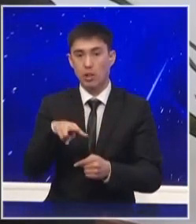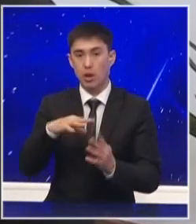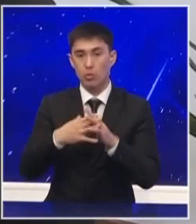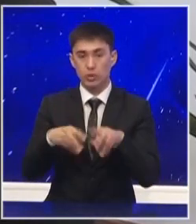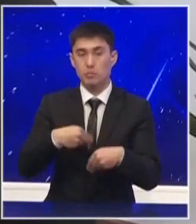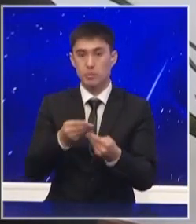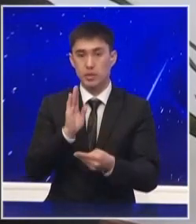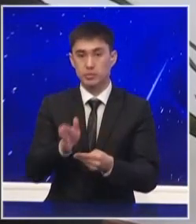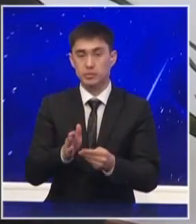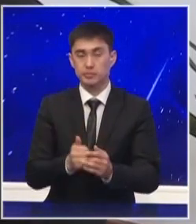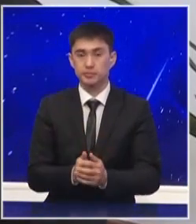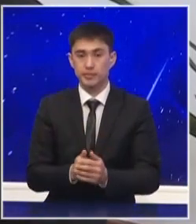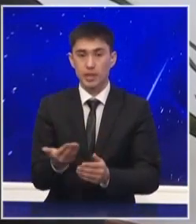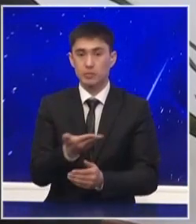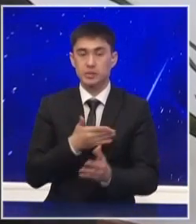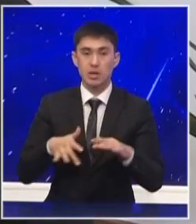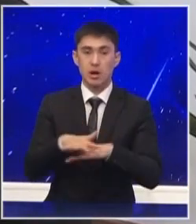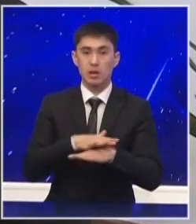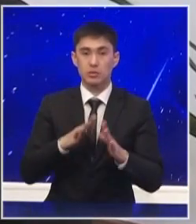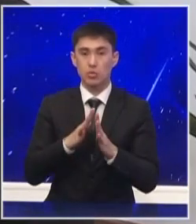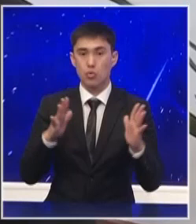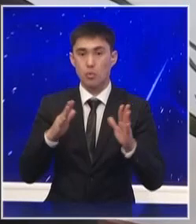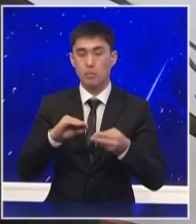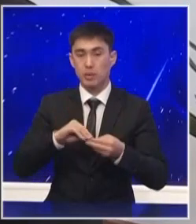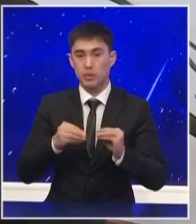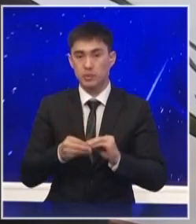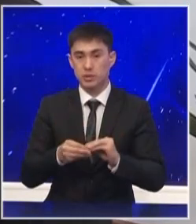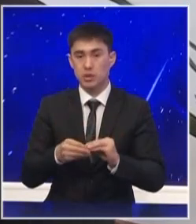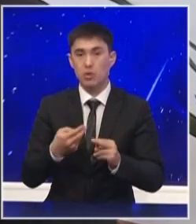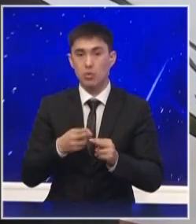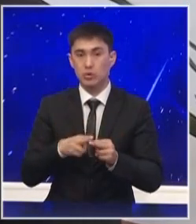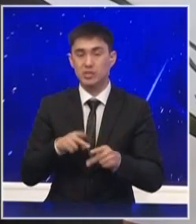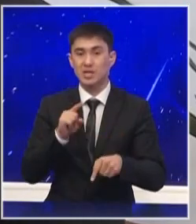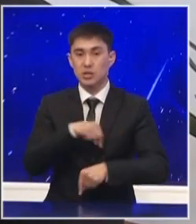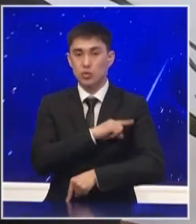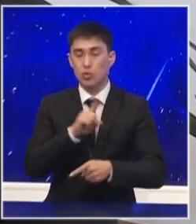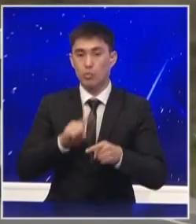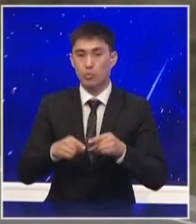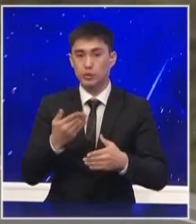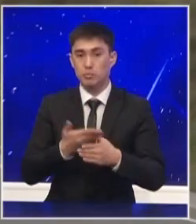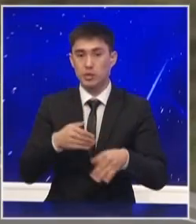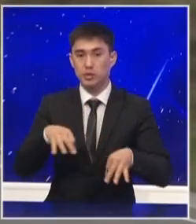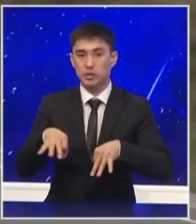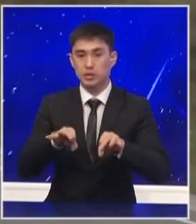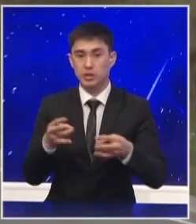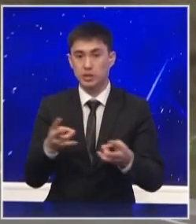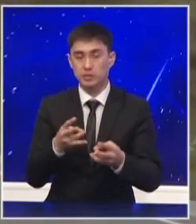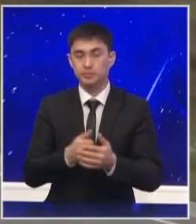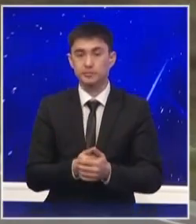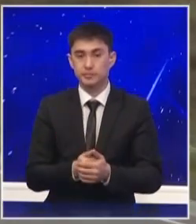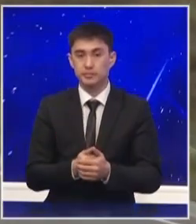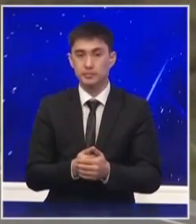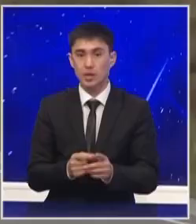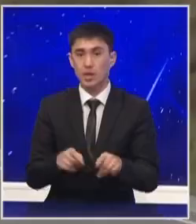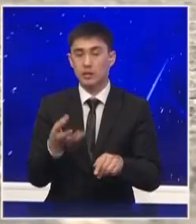береміз. Біздің халықтың ең көп көтеретін мәселесі осы жедел көлік мәселесі. Күрмеуі шешілмеген мәселе болған